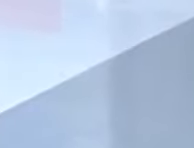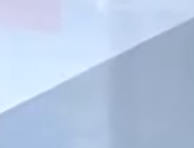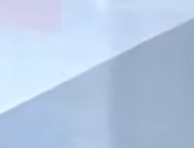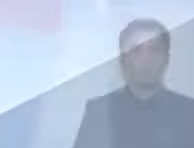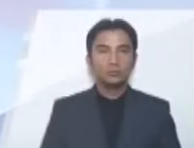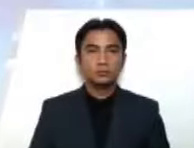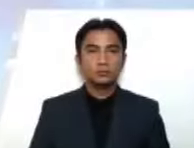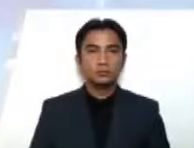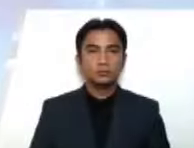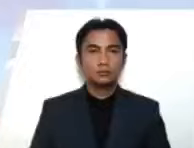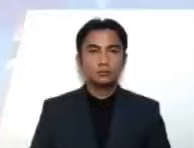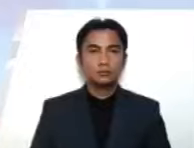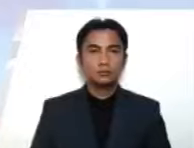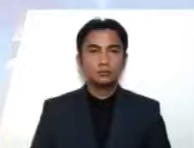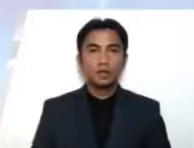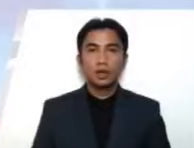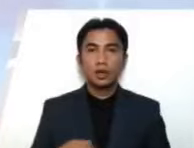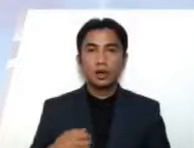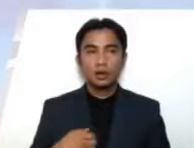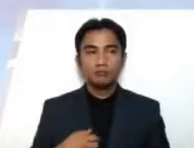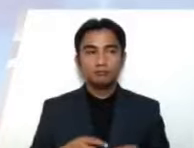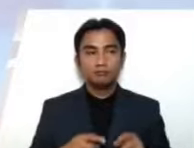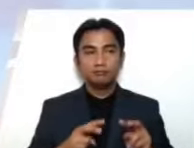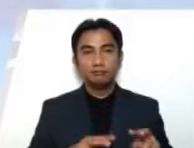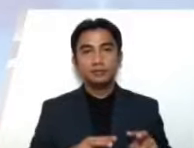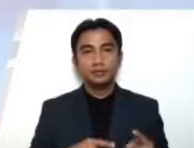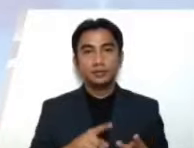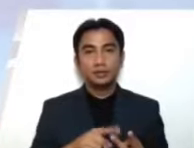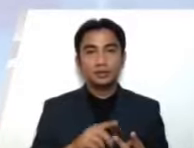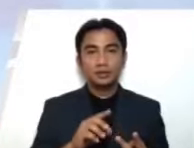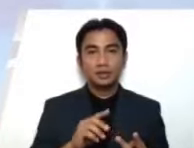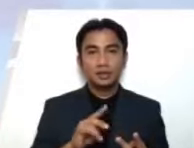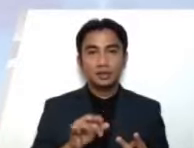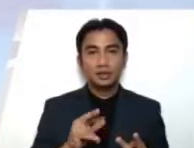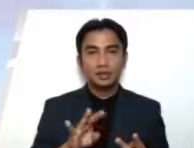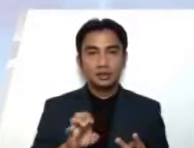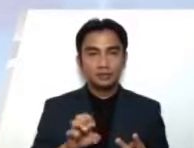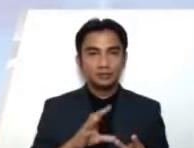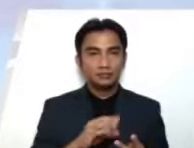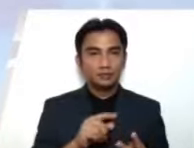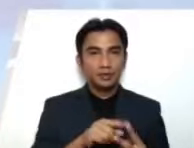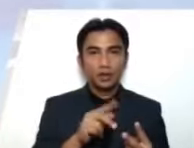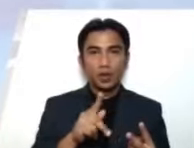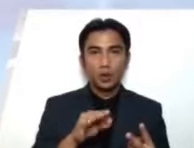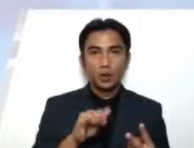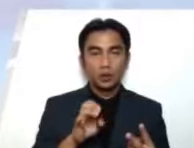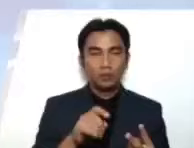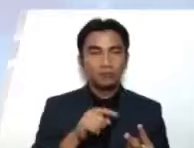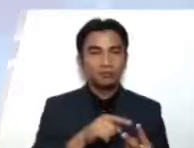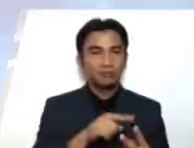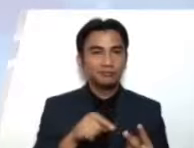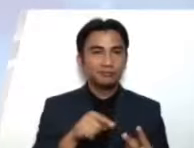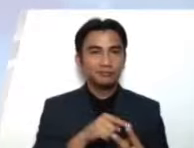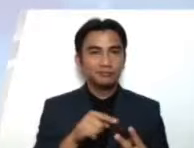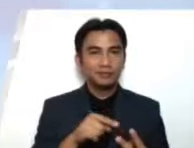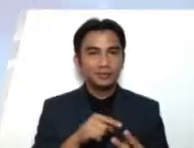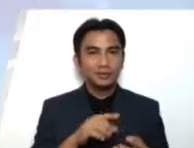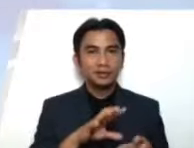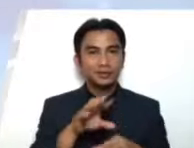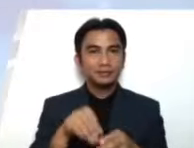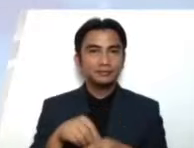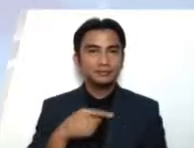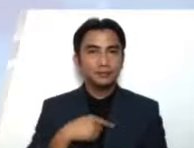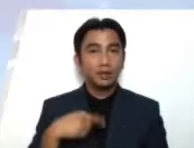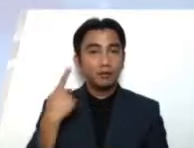On Spotlight, si Kailin Alcantara na makakasama si Kobe para sa China para sa isang shoot. Pinaigting naman ang seguridad